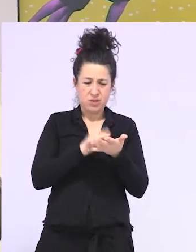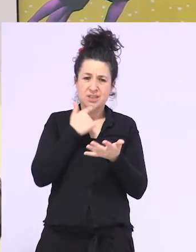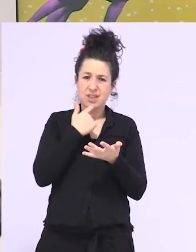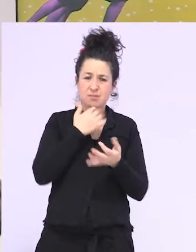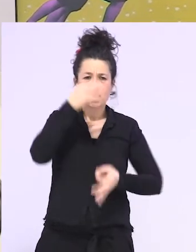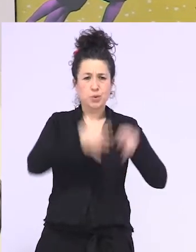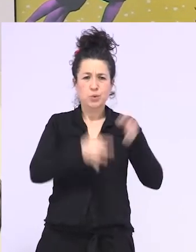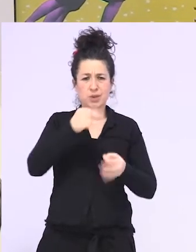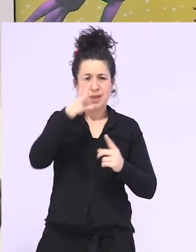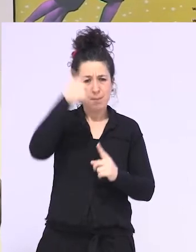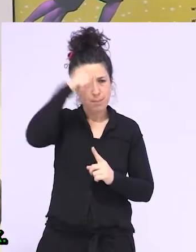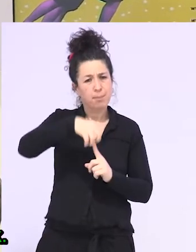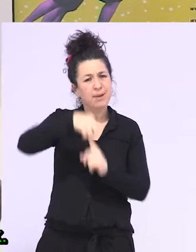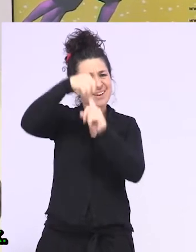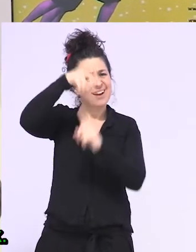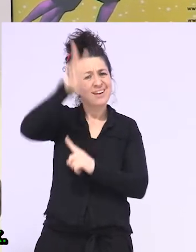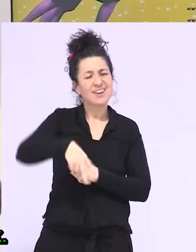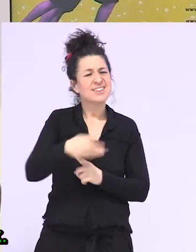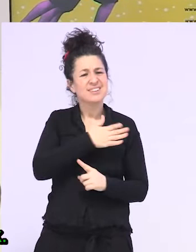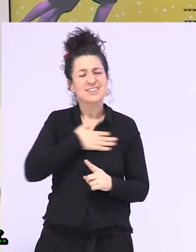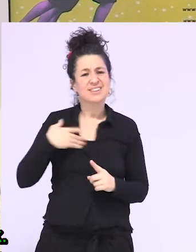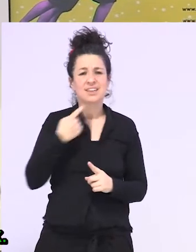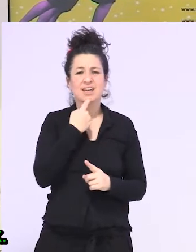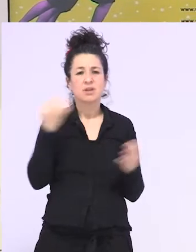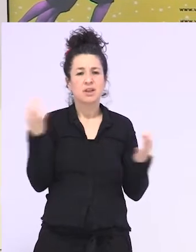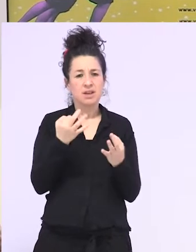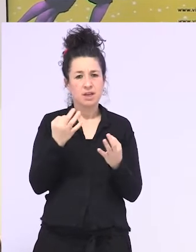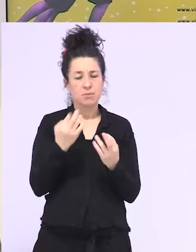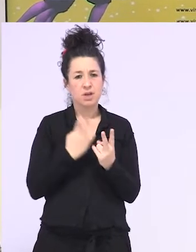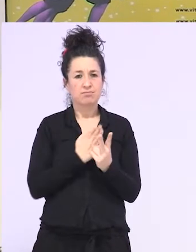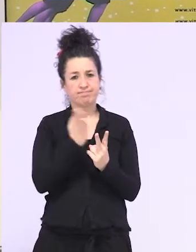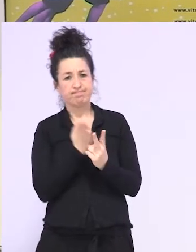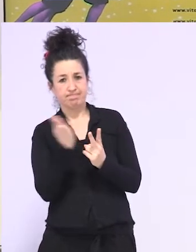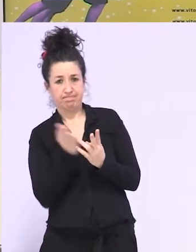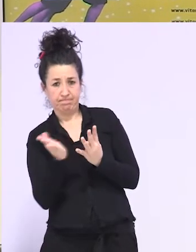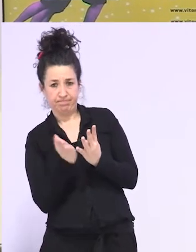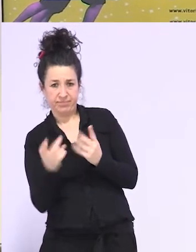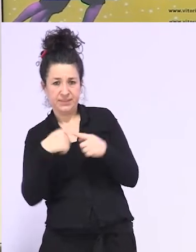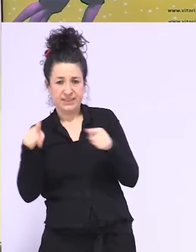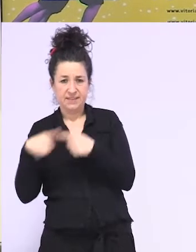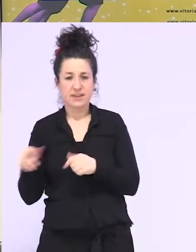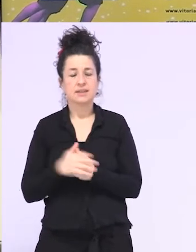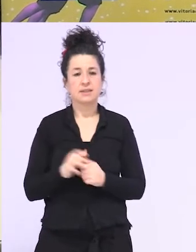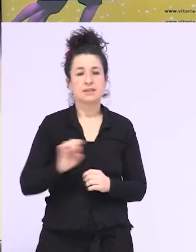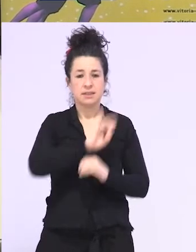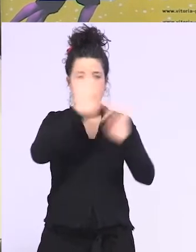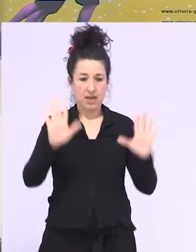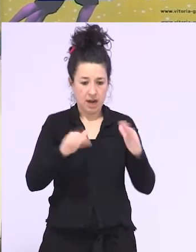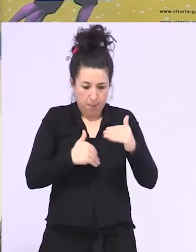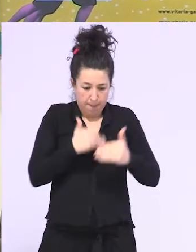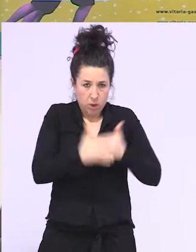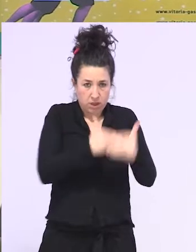zehazki zer esan nahi dugu. Ni uste daudela alderdi desberdinak, ez? Alde batetikan noski dago prozedura bera,